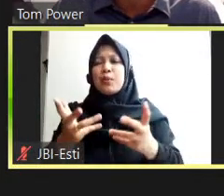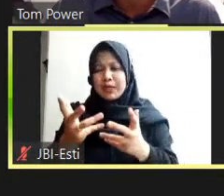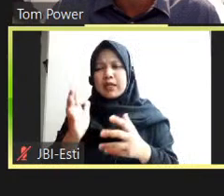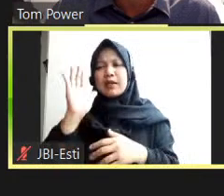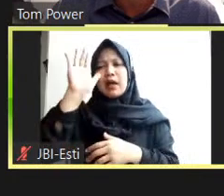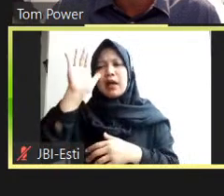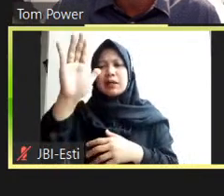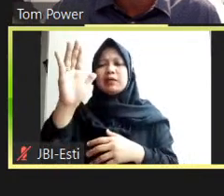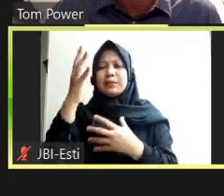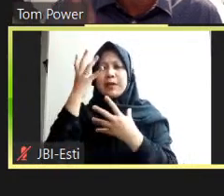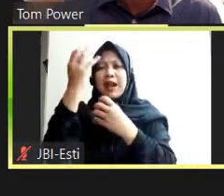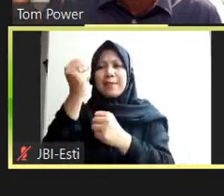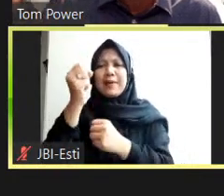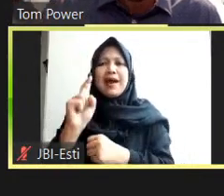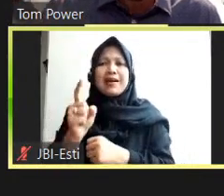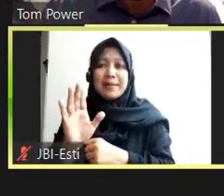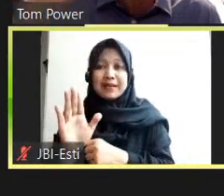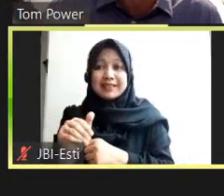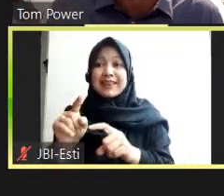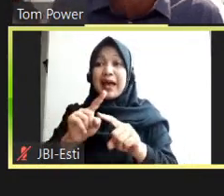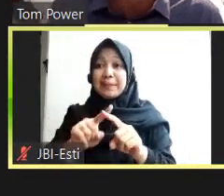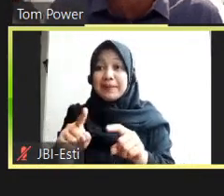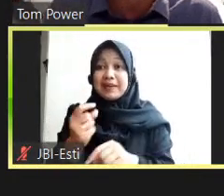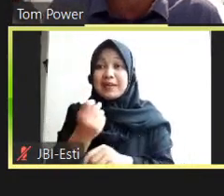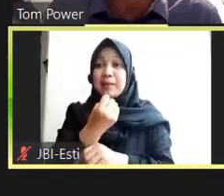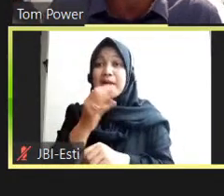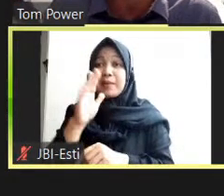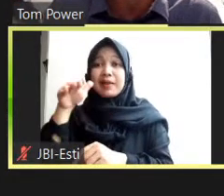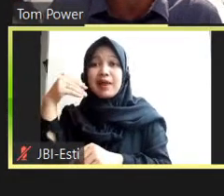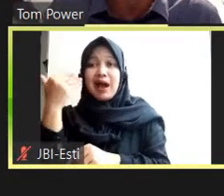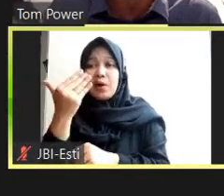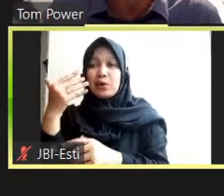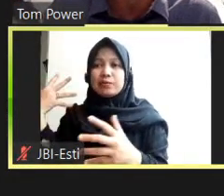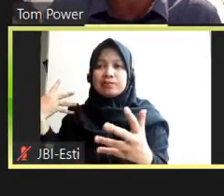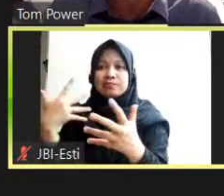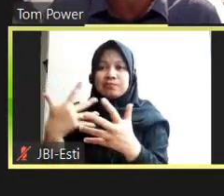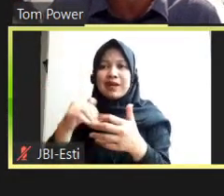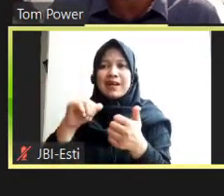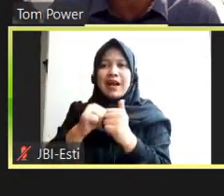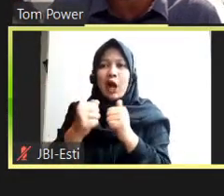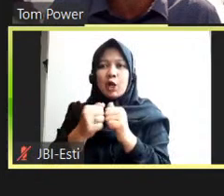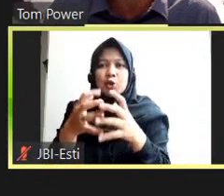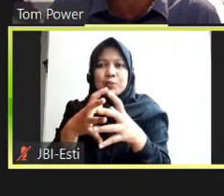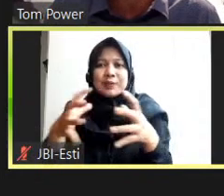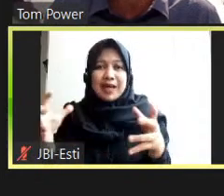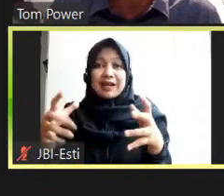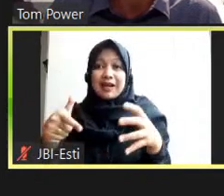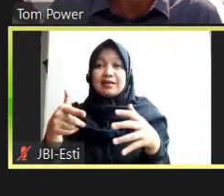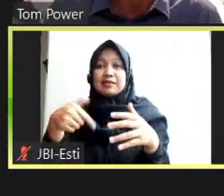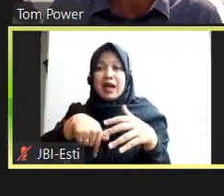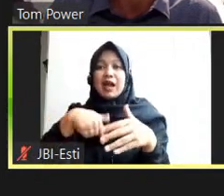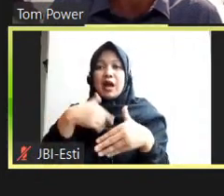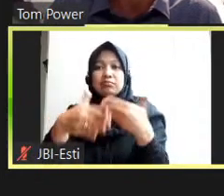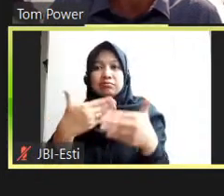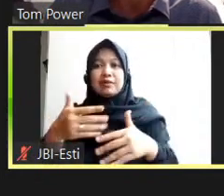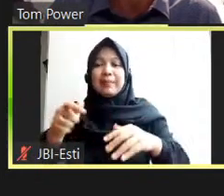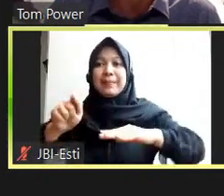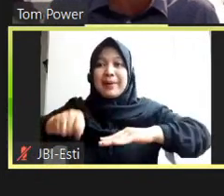kebanyakan kasus-kasus besar yang dilimpahkan ke ranah pengadilan